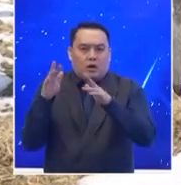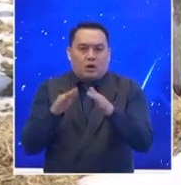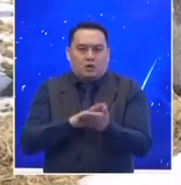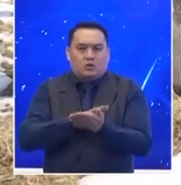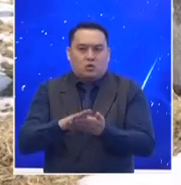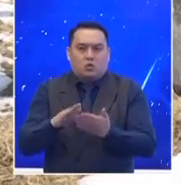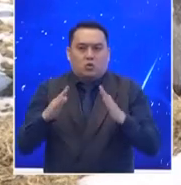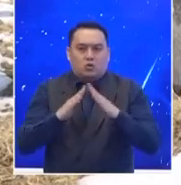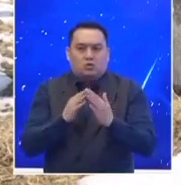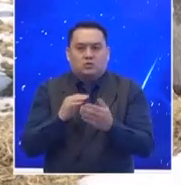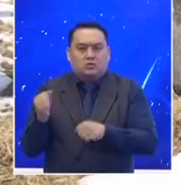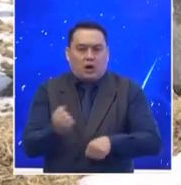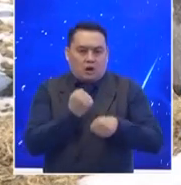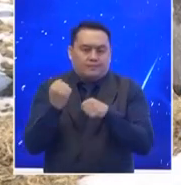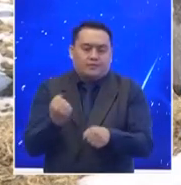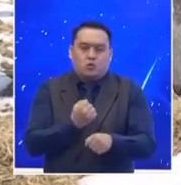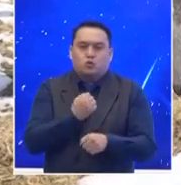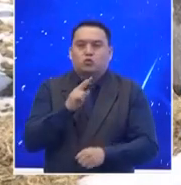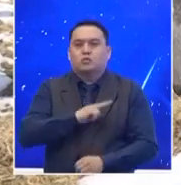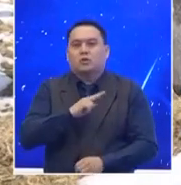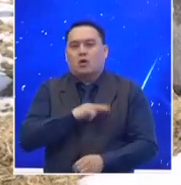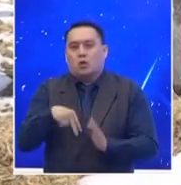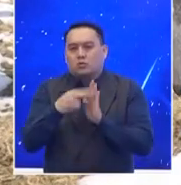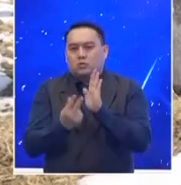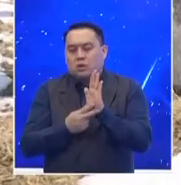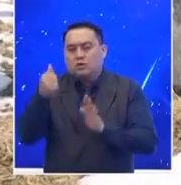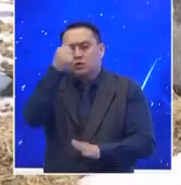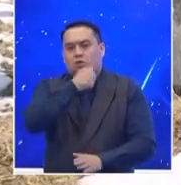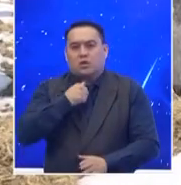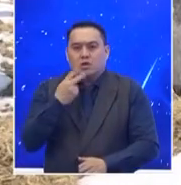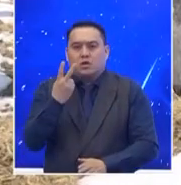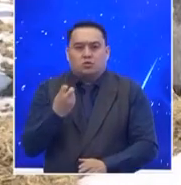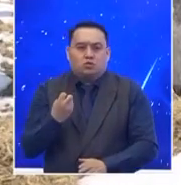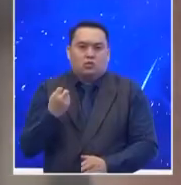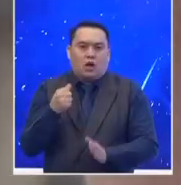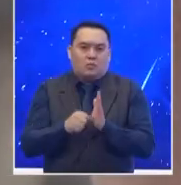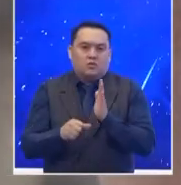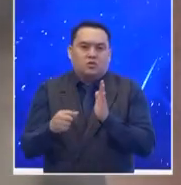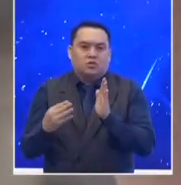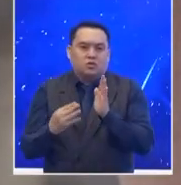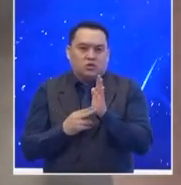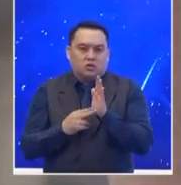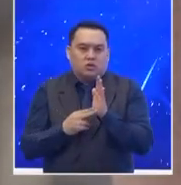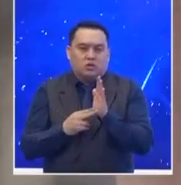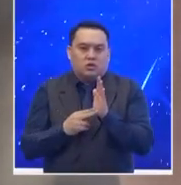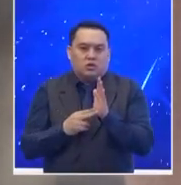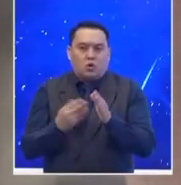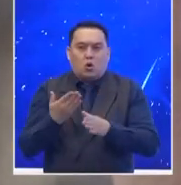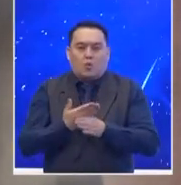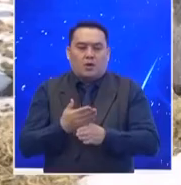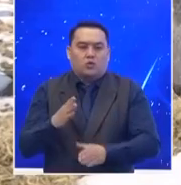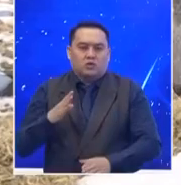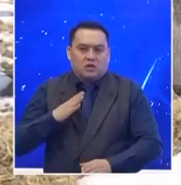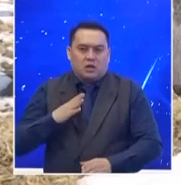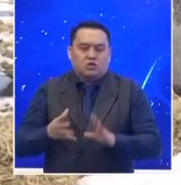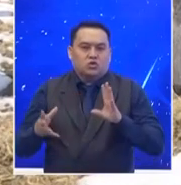үй жинау деген сияқты аула сыпыру сияқты жұмыстары. 2018 жылы 267 ардагерге азық-түлікпен көмек көрсетілген